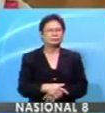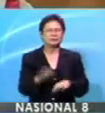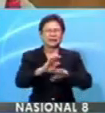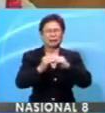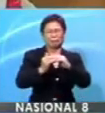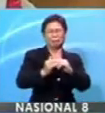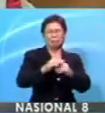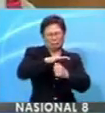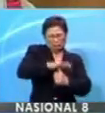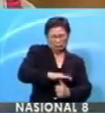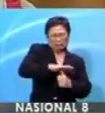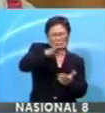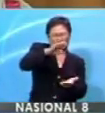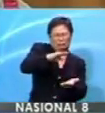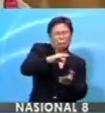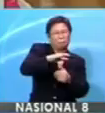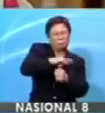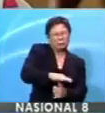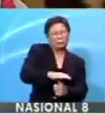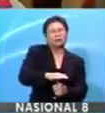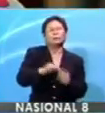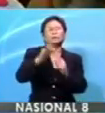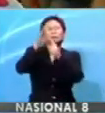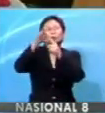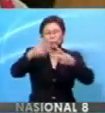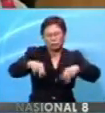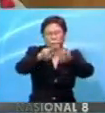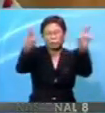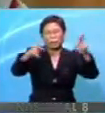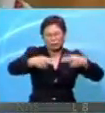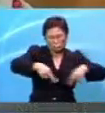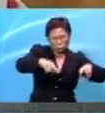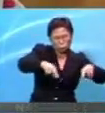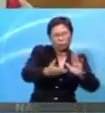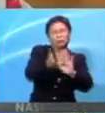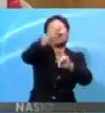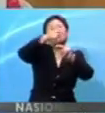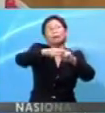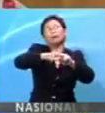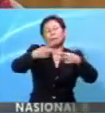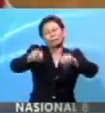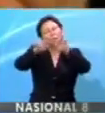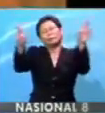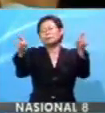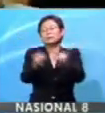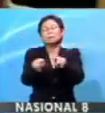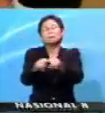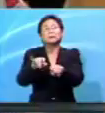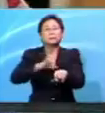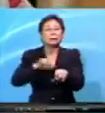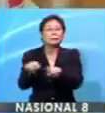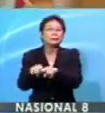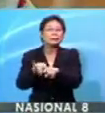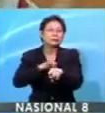over sangat tekan harga kalau lagii kat Pasar Raya kalau kedai runcit pun dah naikga Lagi kat Pasar Raya macam saya pun dah